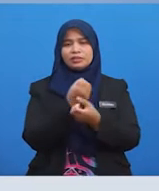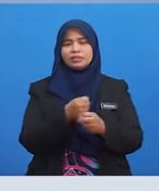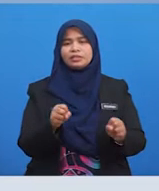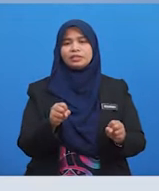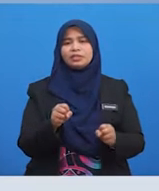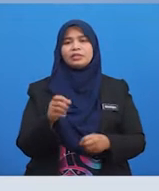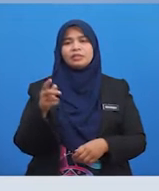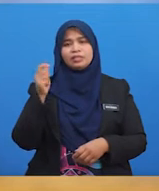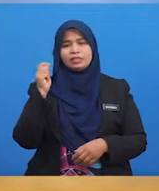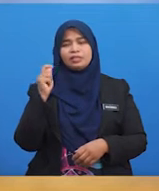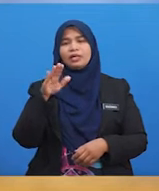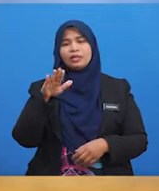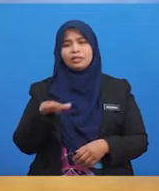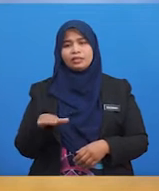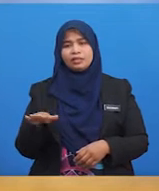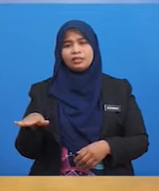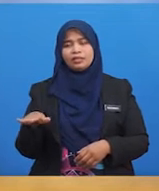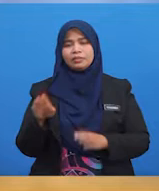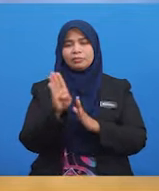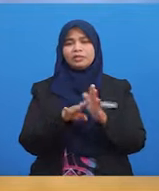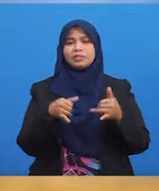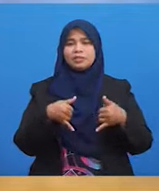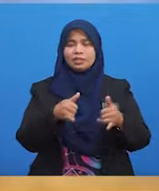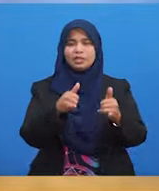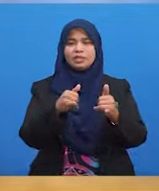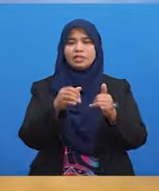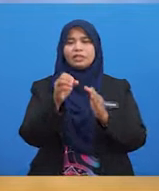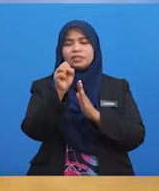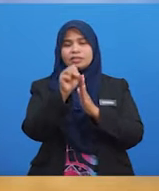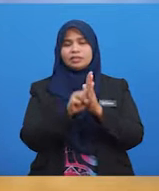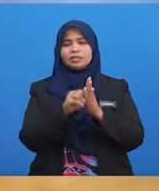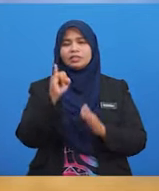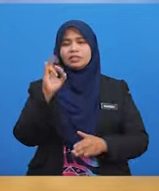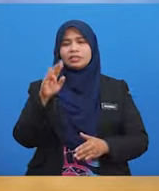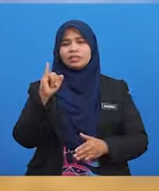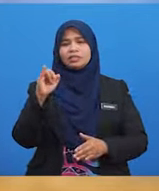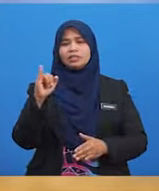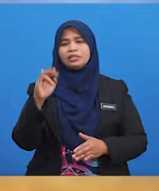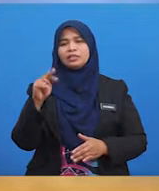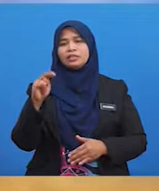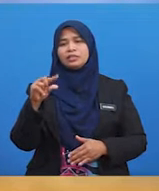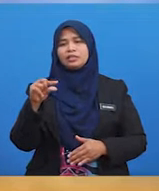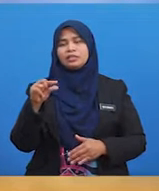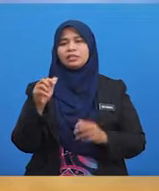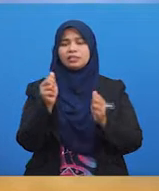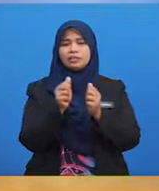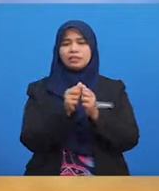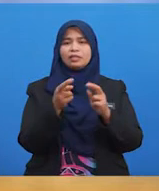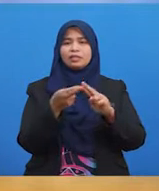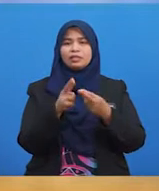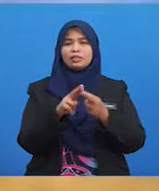tadi. Adik berjalan seiring dengan